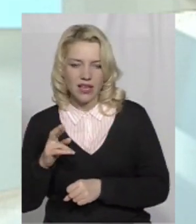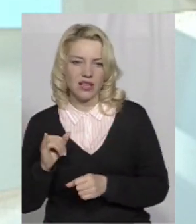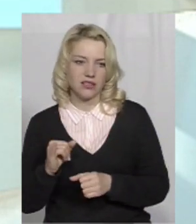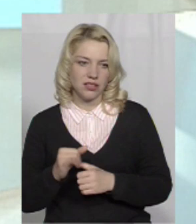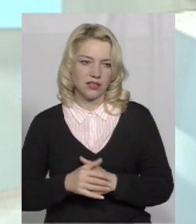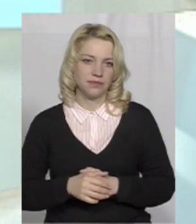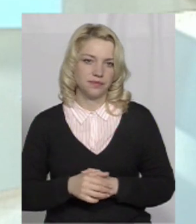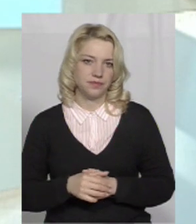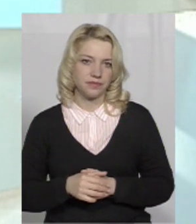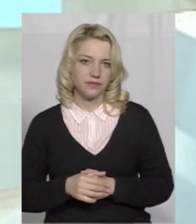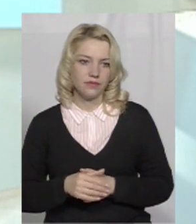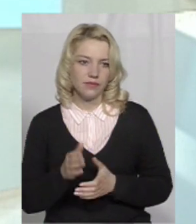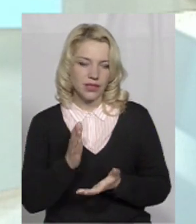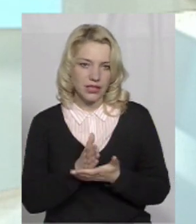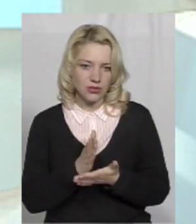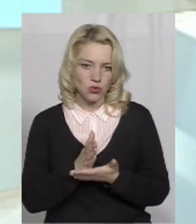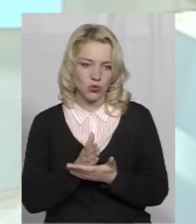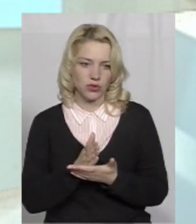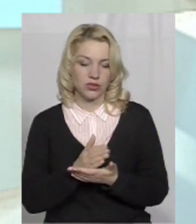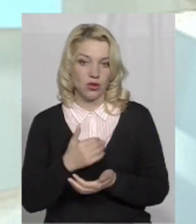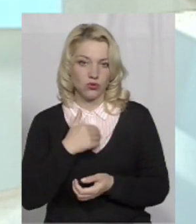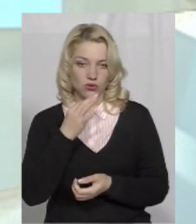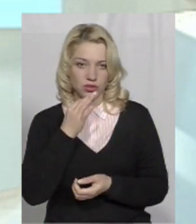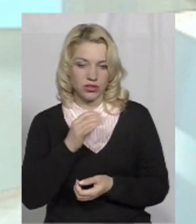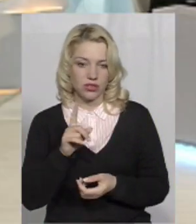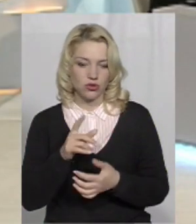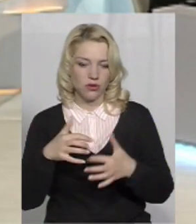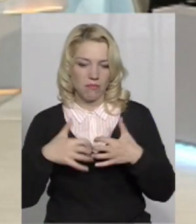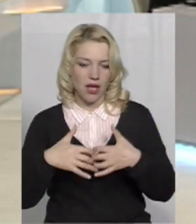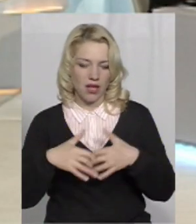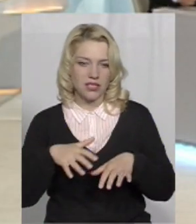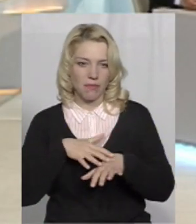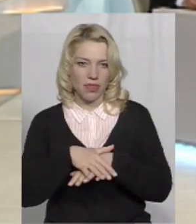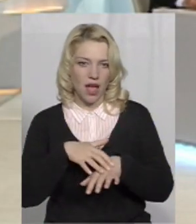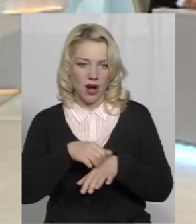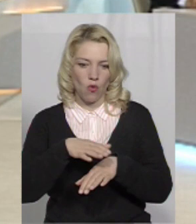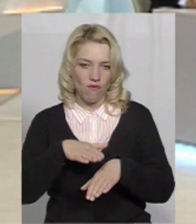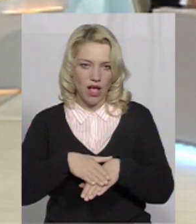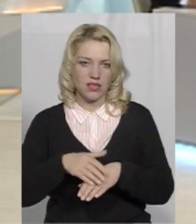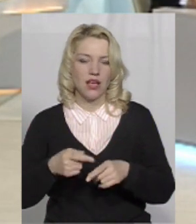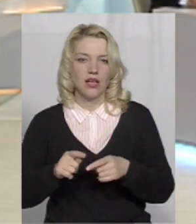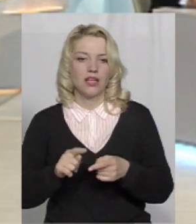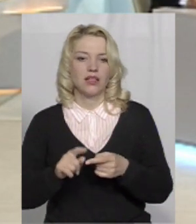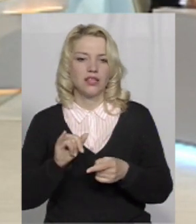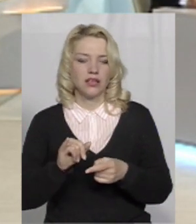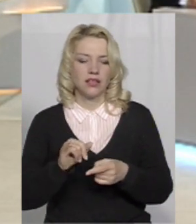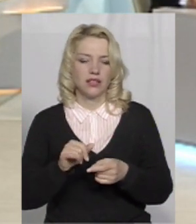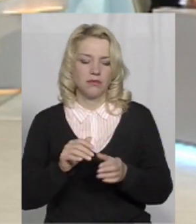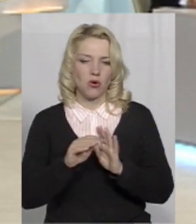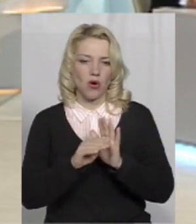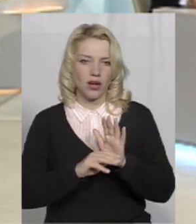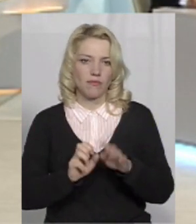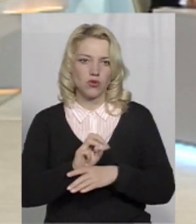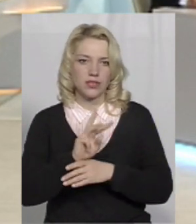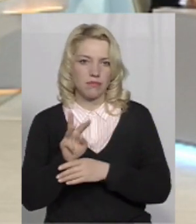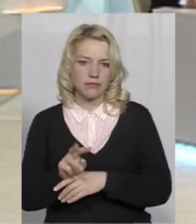відповідно, існує. Хочу сказати, що механізму нарахування пені або того програмного забезпечення